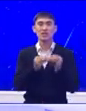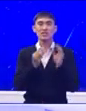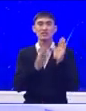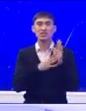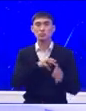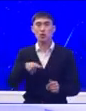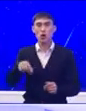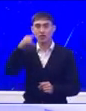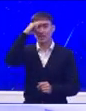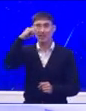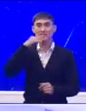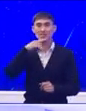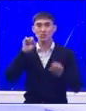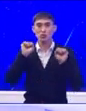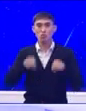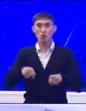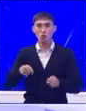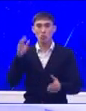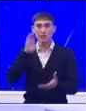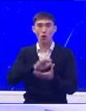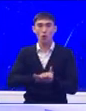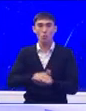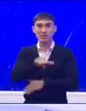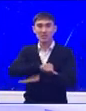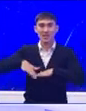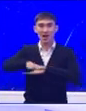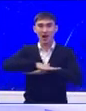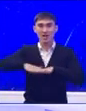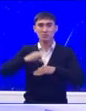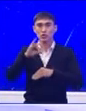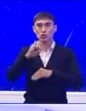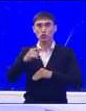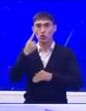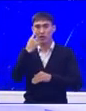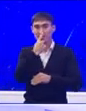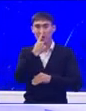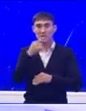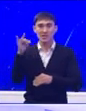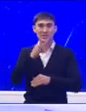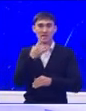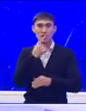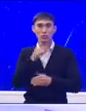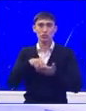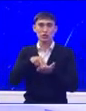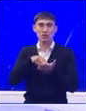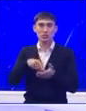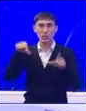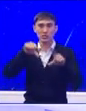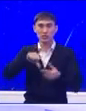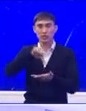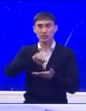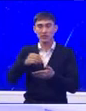19 миллионов казахстанцев смогут познакомиться с краем Читысу глазами иностранных путешественников, посетивших нашу